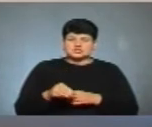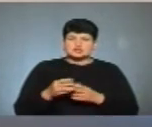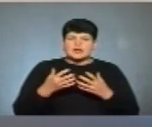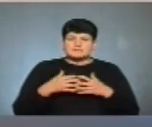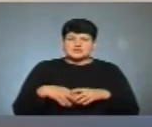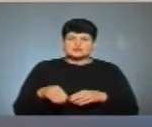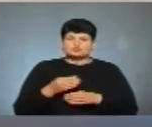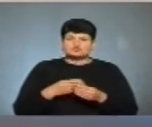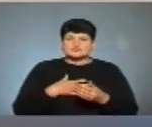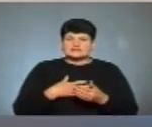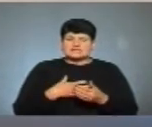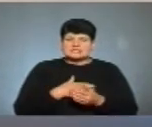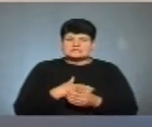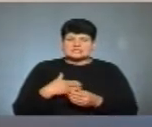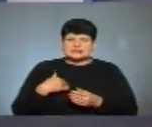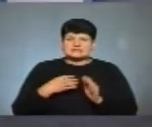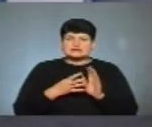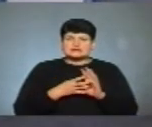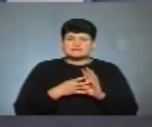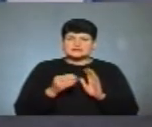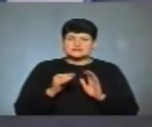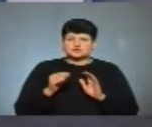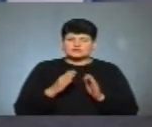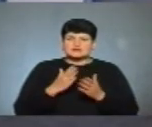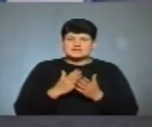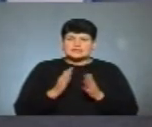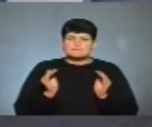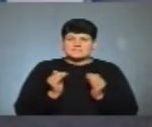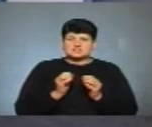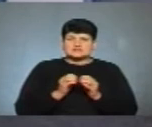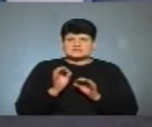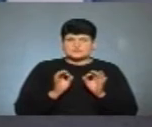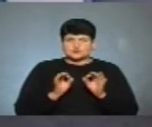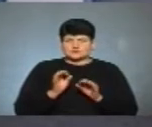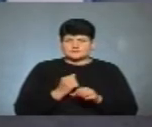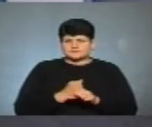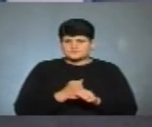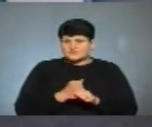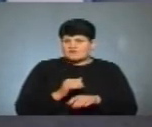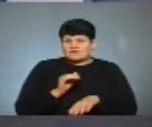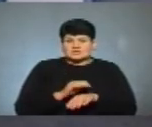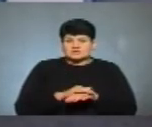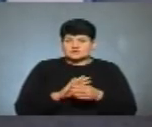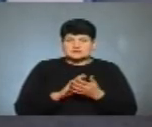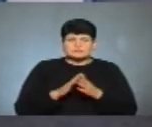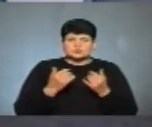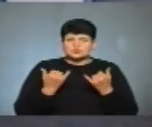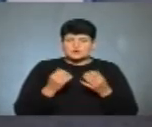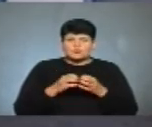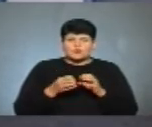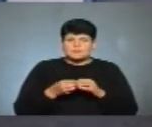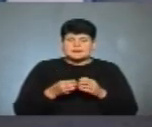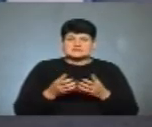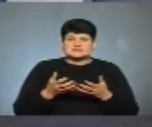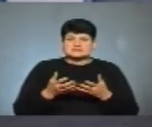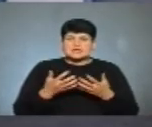штучної вентиляції легень, і станом на 9 жовтня задіяно менше 10%. Тобто, по суті, станом на сьогодні проблем з